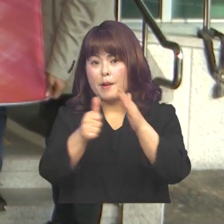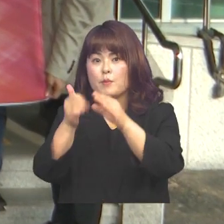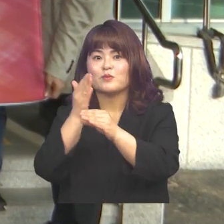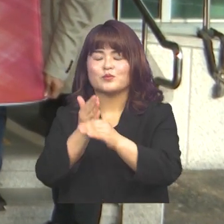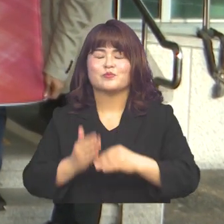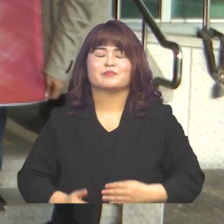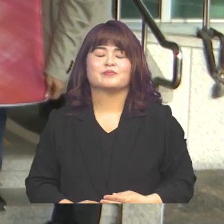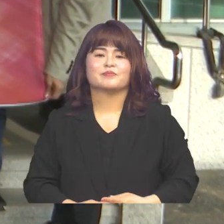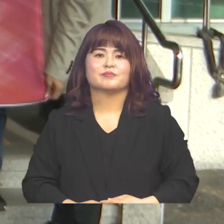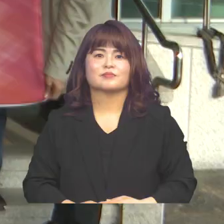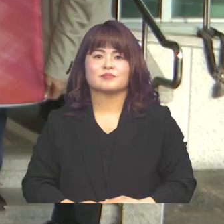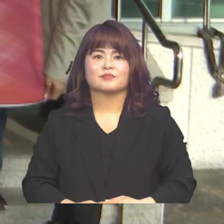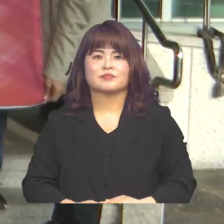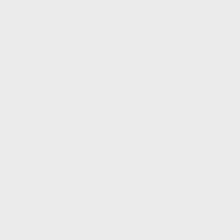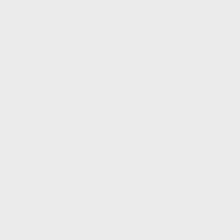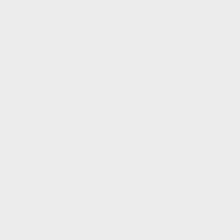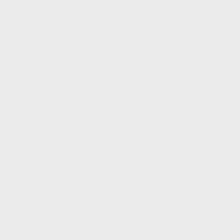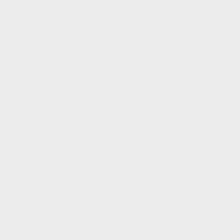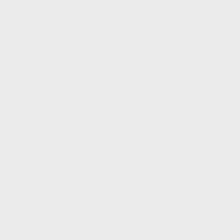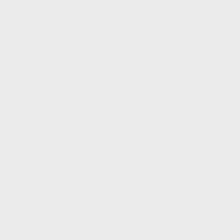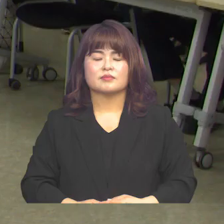방문을 진행하고 있습니다.